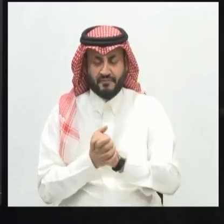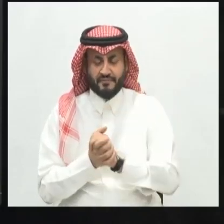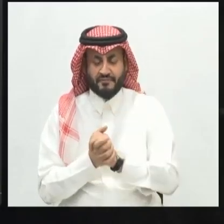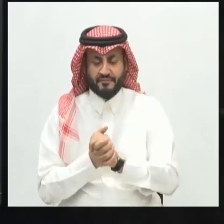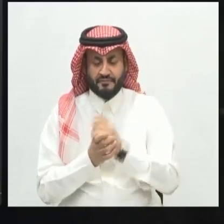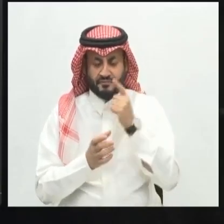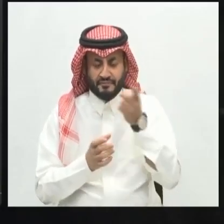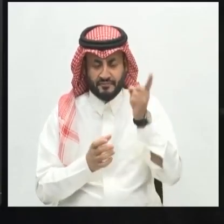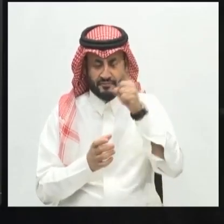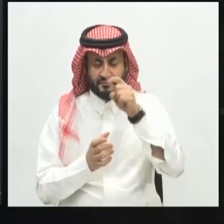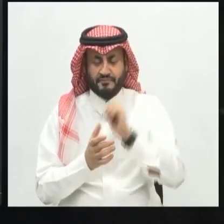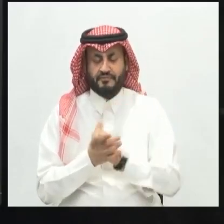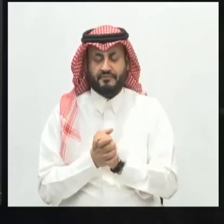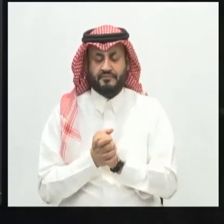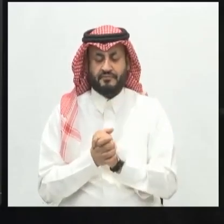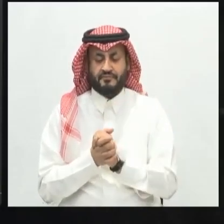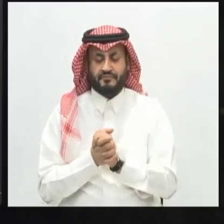والانصات اراكم قريبا ان شاء الله